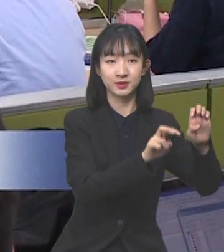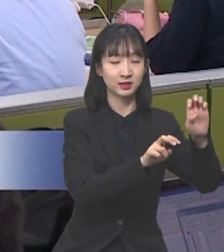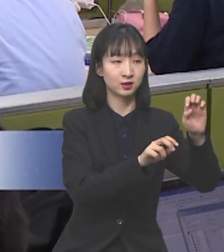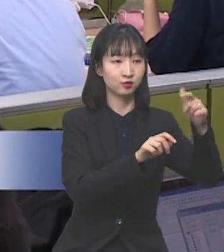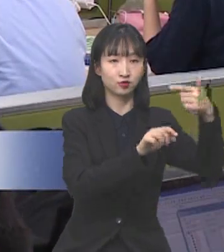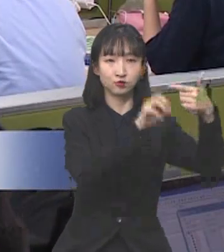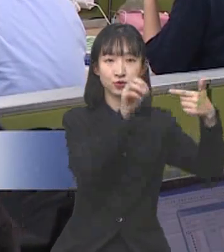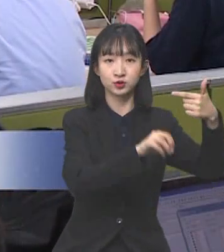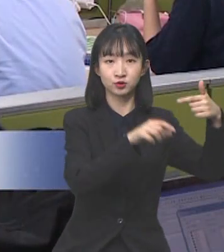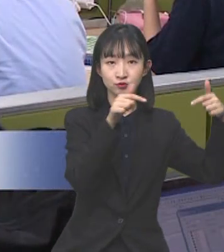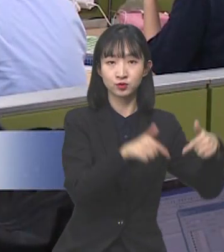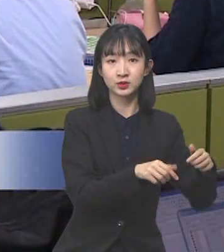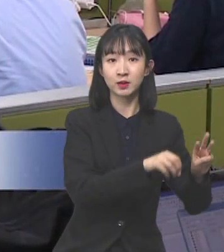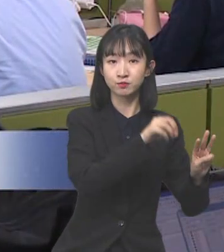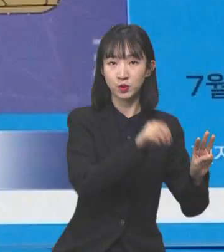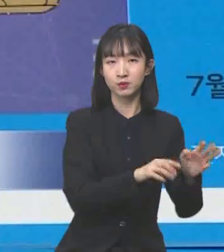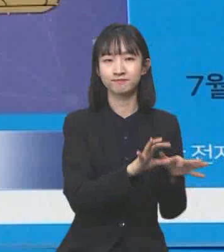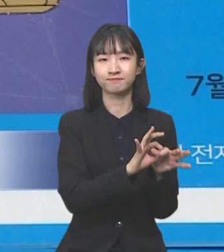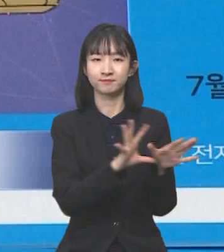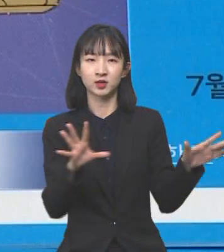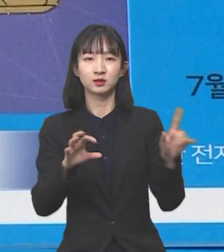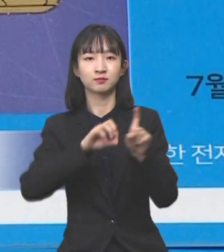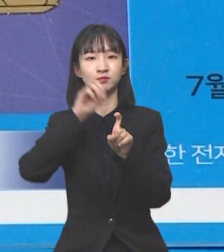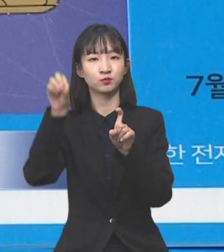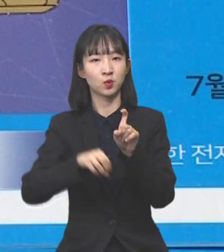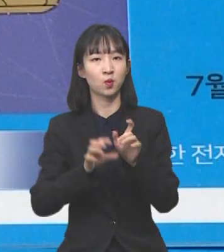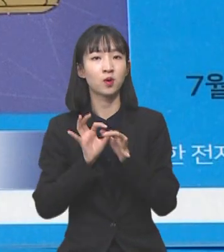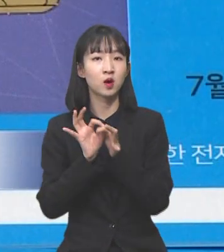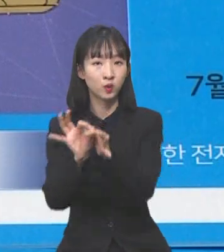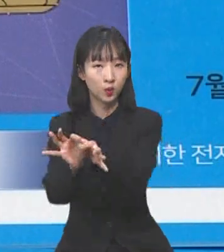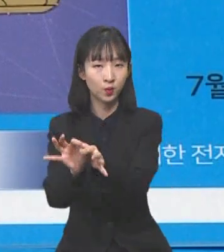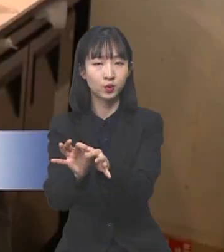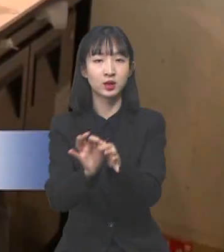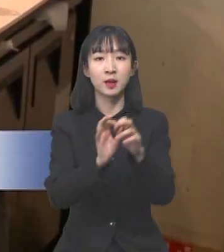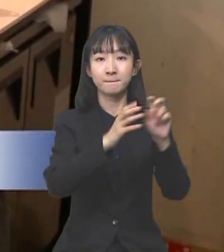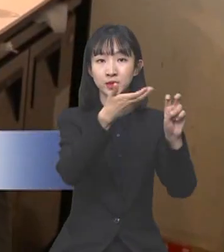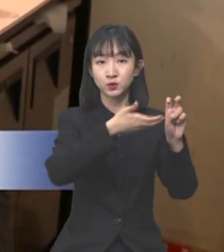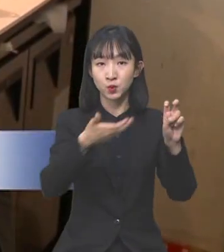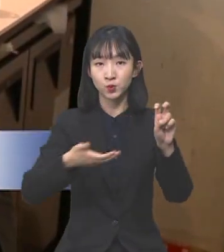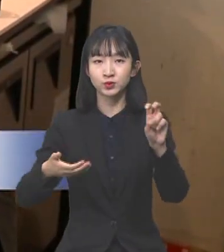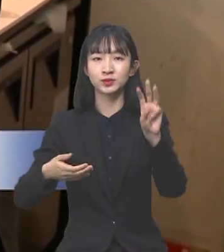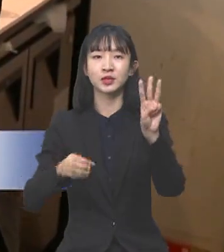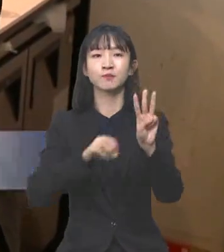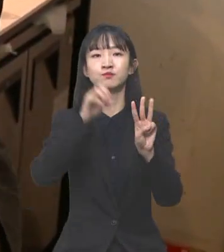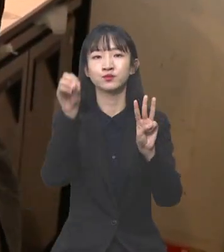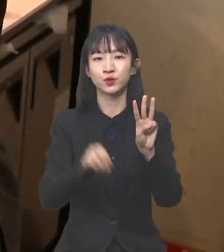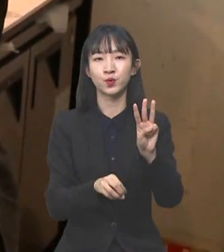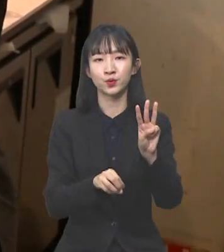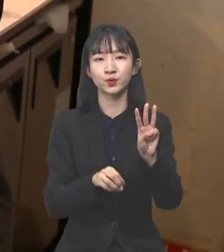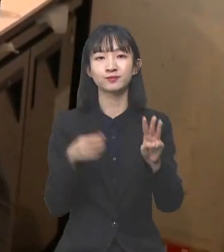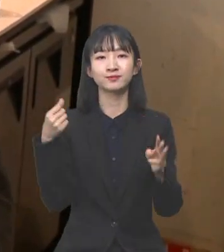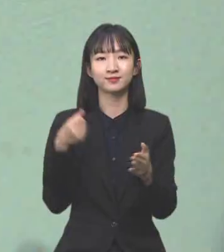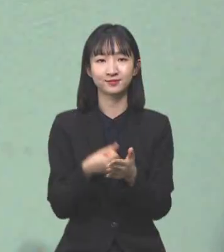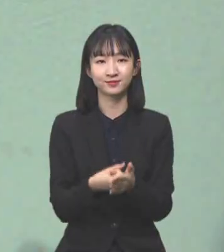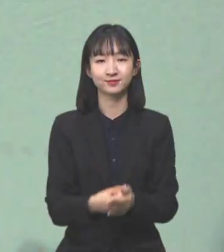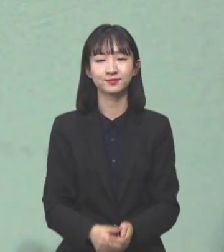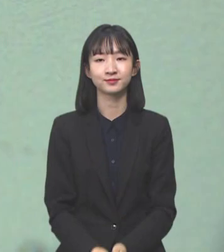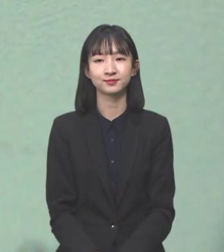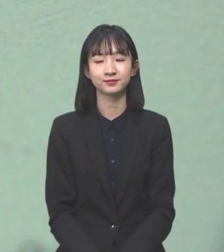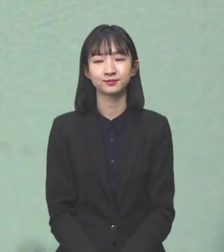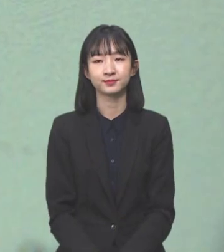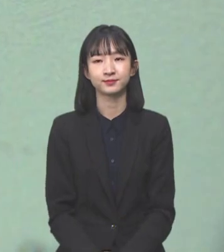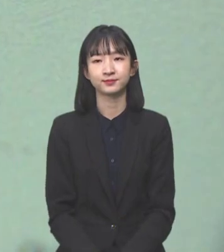연말까지 캐쉬백 10% 를 제공하기도 했고 미 출구는 3 토 센트 만 제공은 난 계획입니다 티브로드